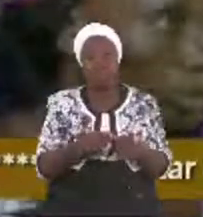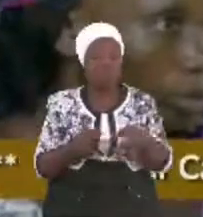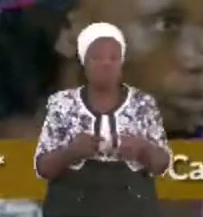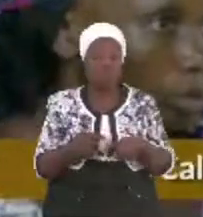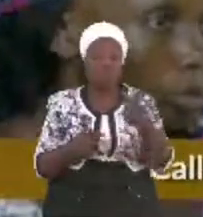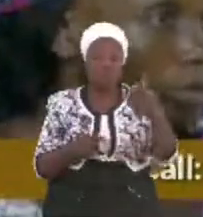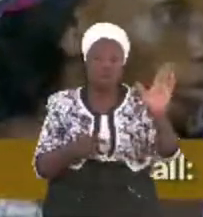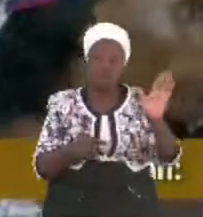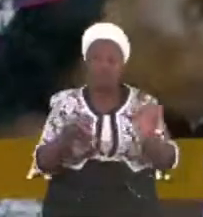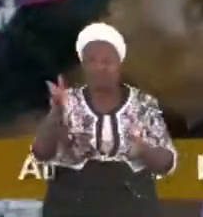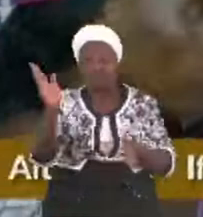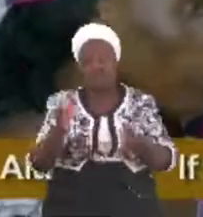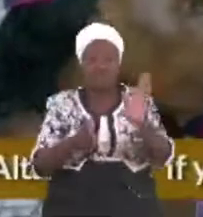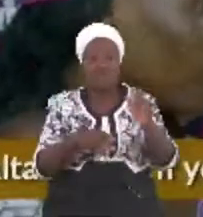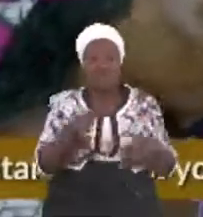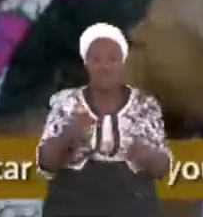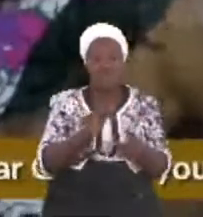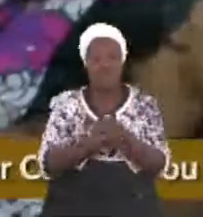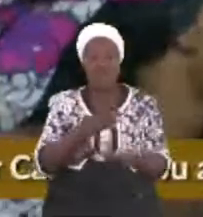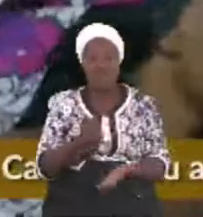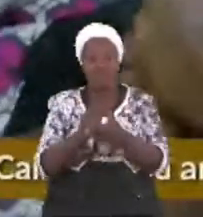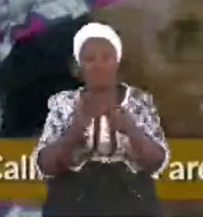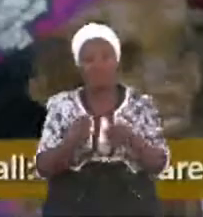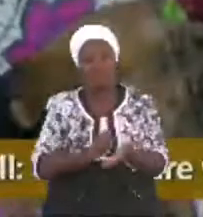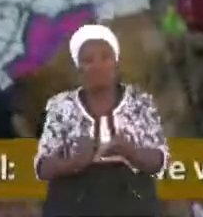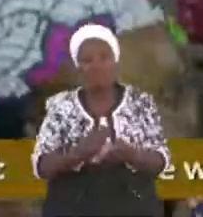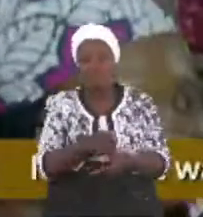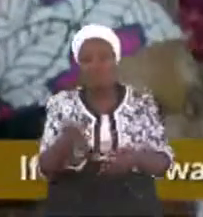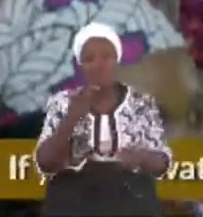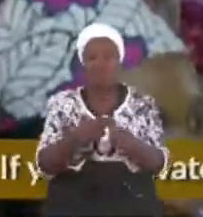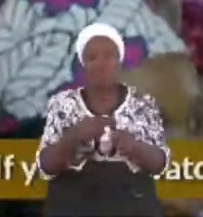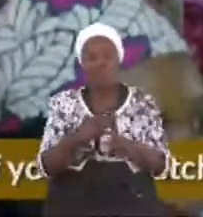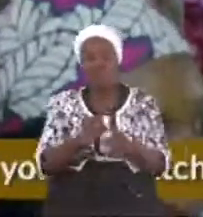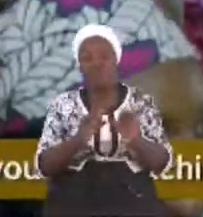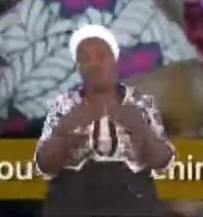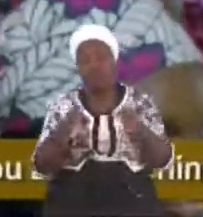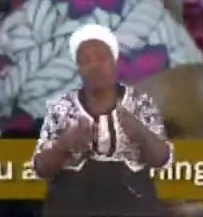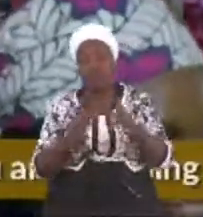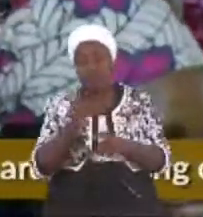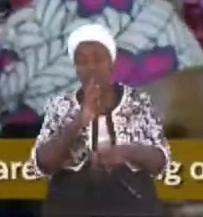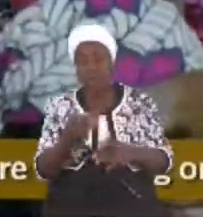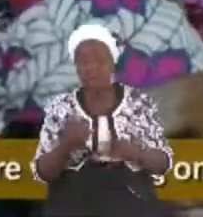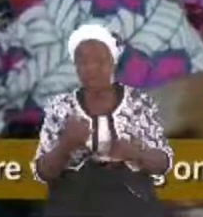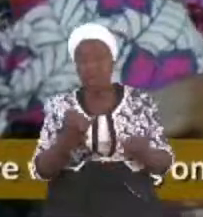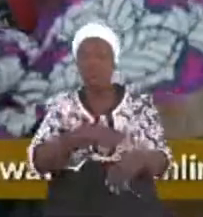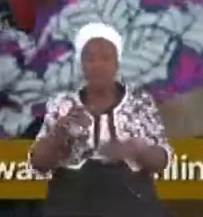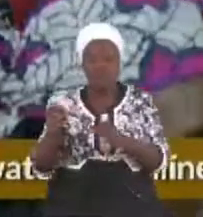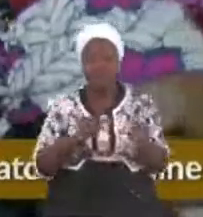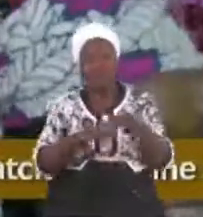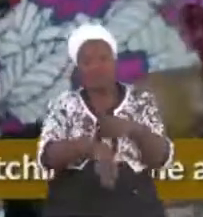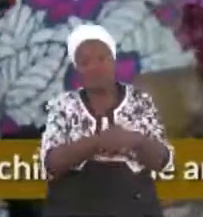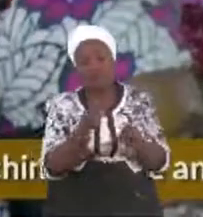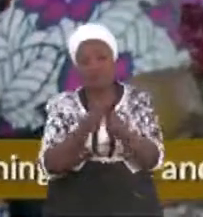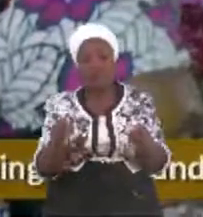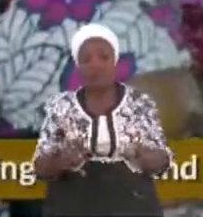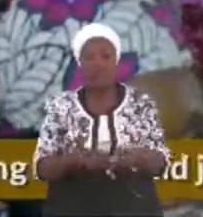ceux-là qui ne savent pas écrire à remplir les fiches et à les remplir correctement pour